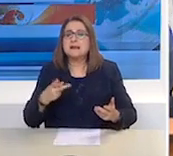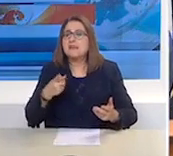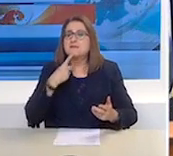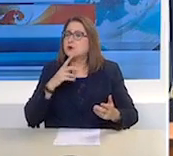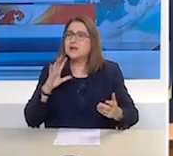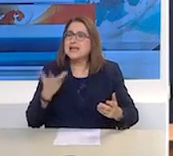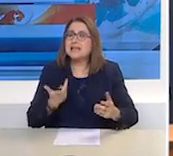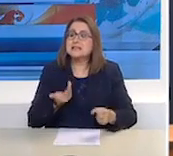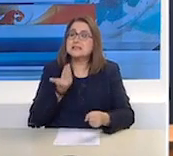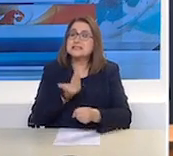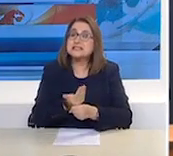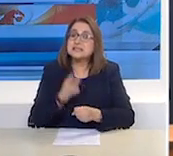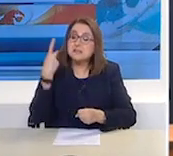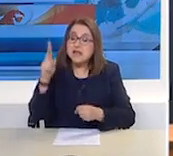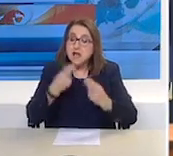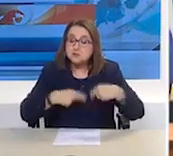επιτροπής?